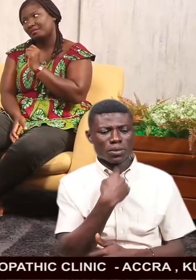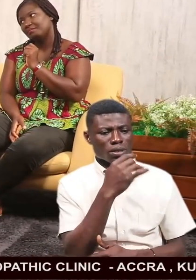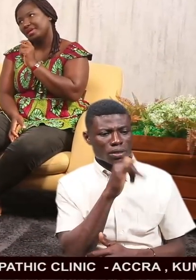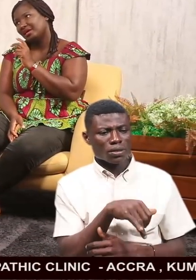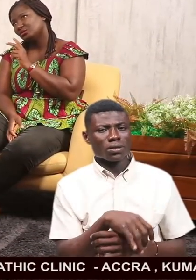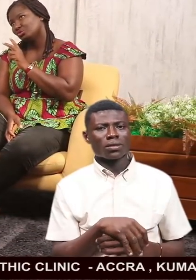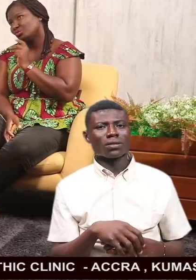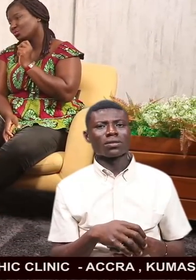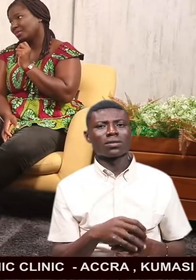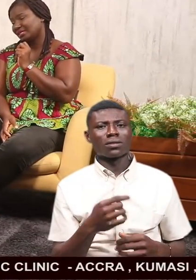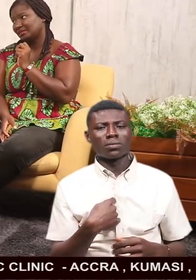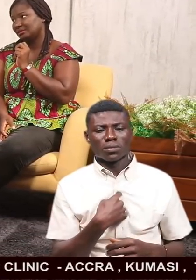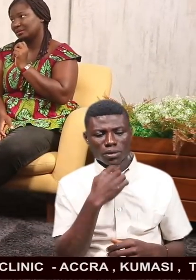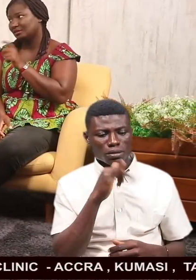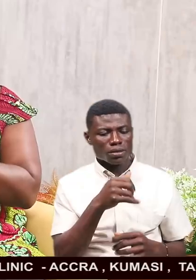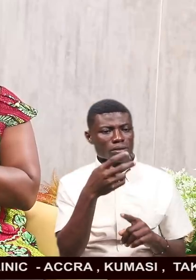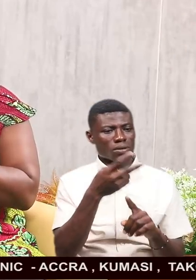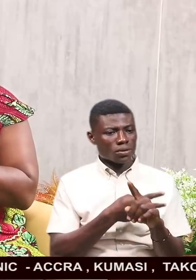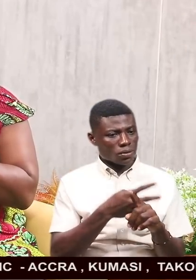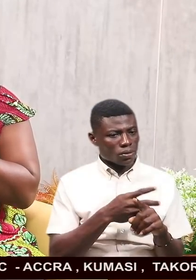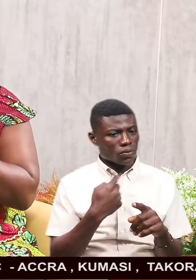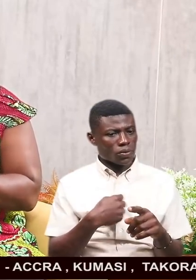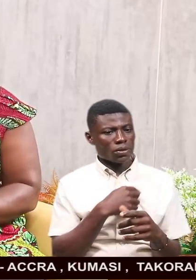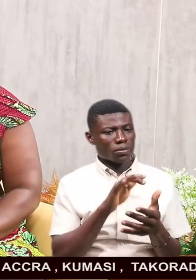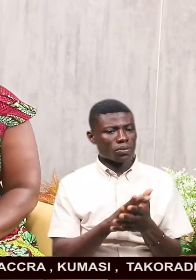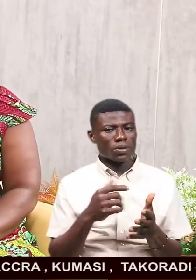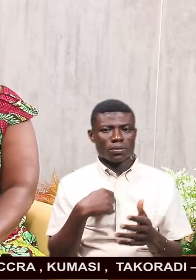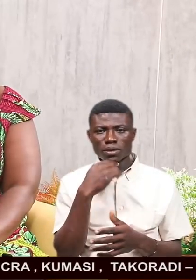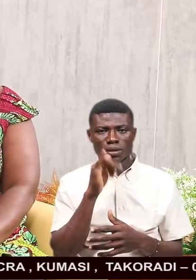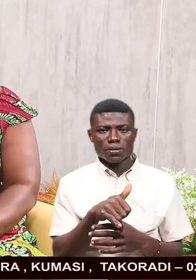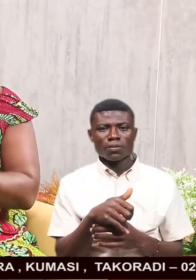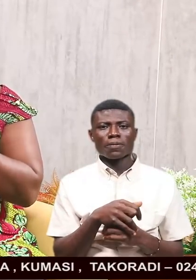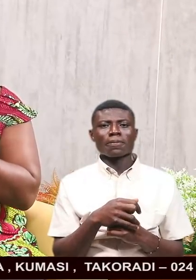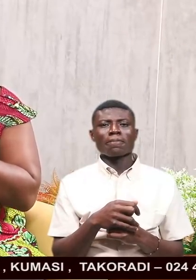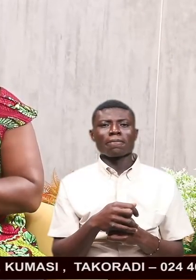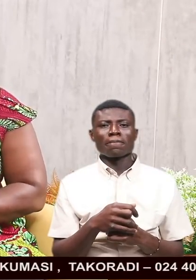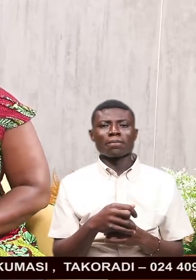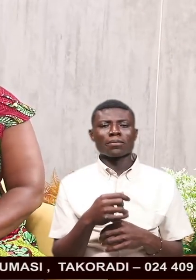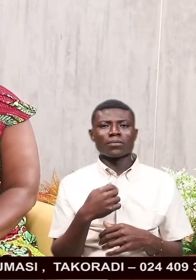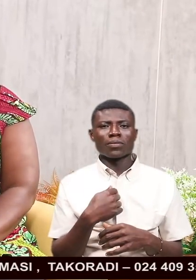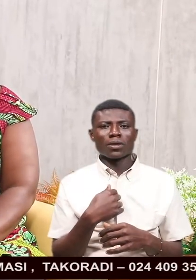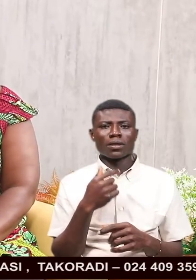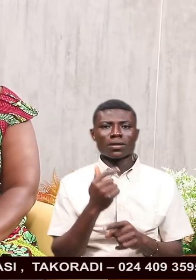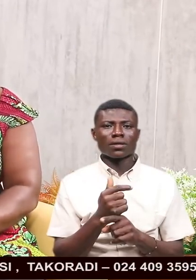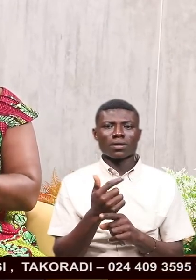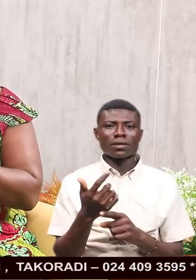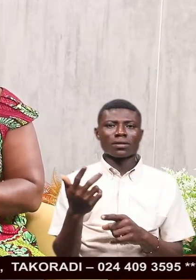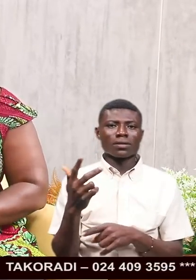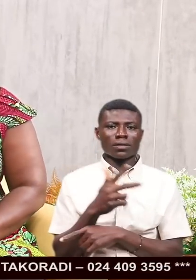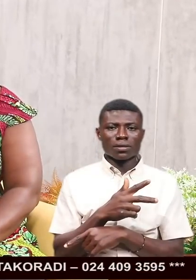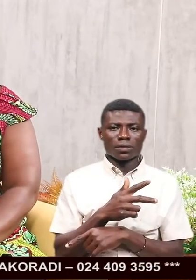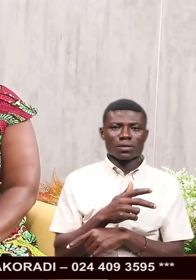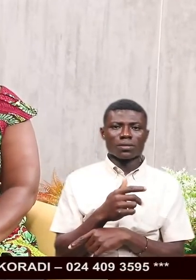kra be 2 months into the marriage no me ka twen se wo me no nante na ansa kra ka ho